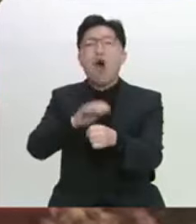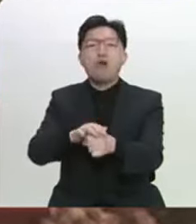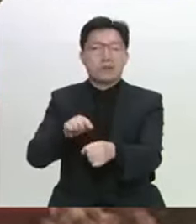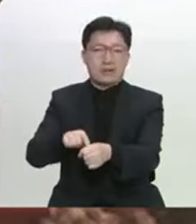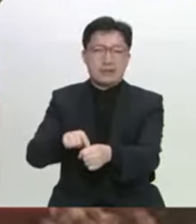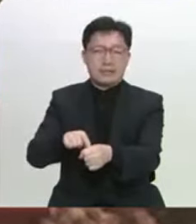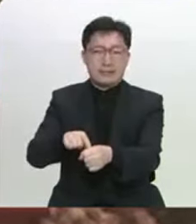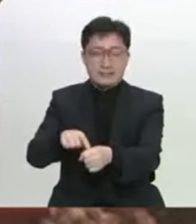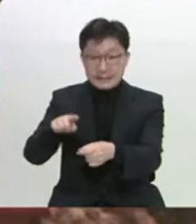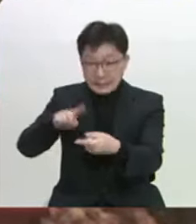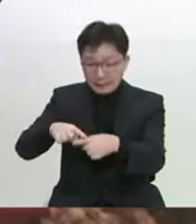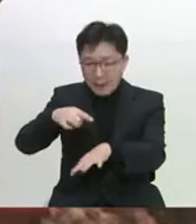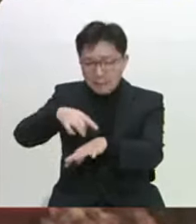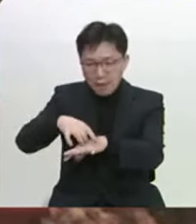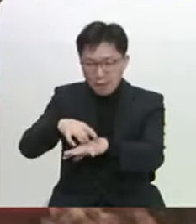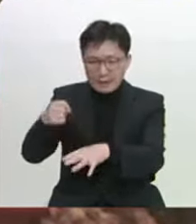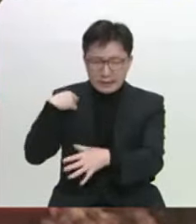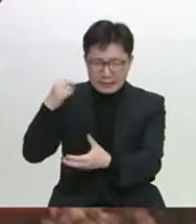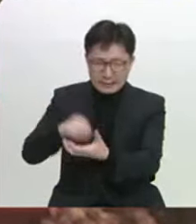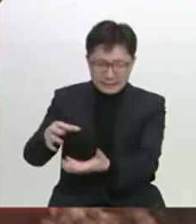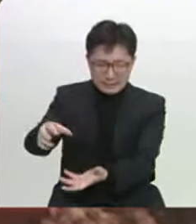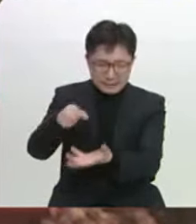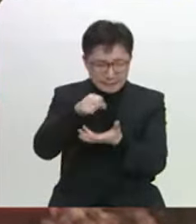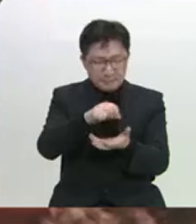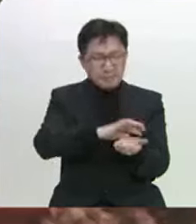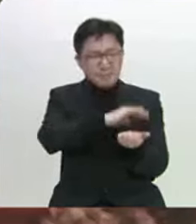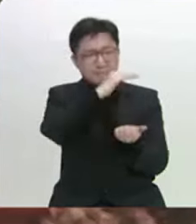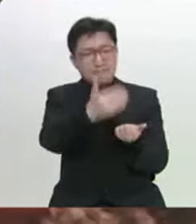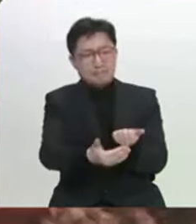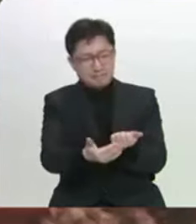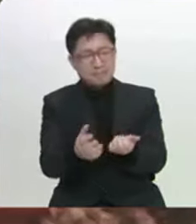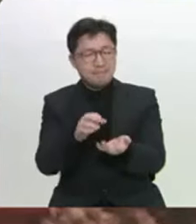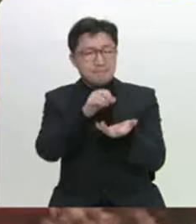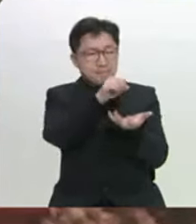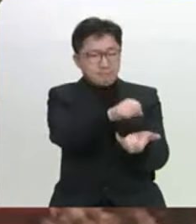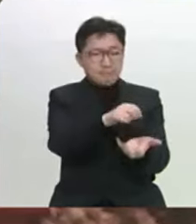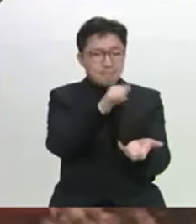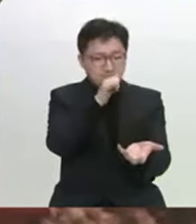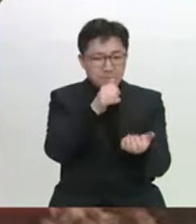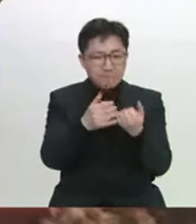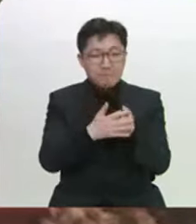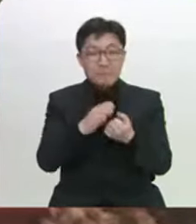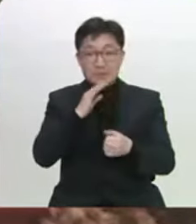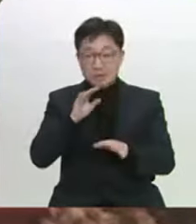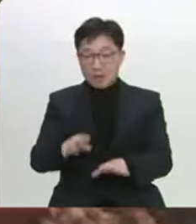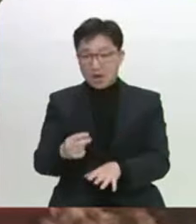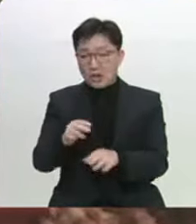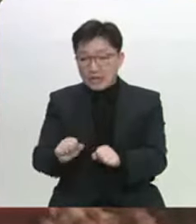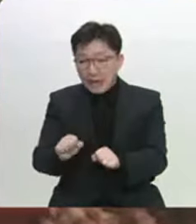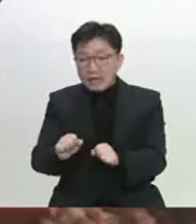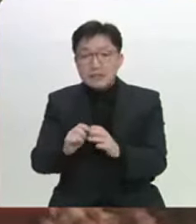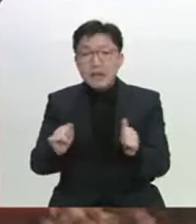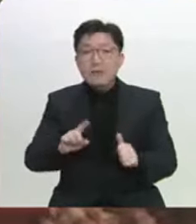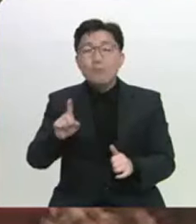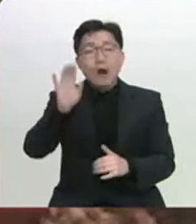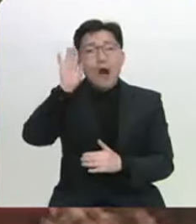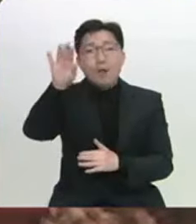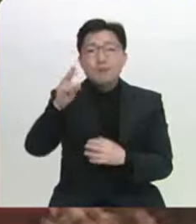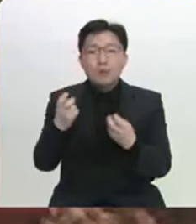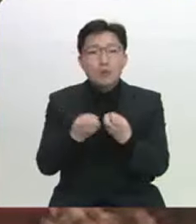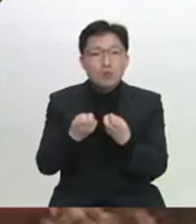다시 자리를 섰습니다. 동지들은 선생의 고된 뜻을 기리며 산자의 역할을 고민했습니다. 안승길